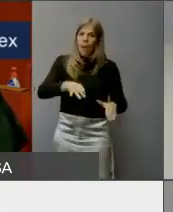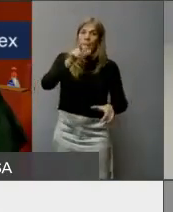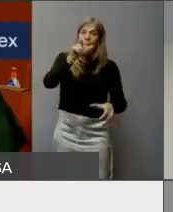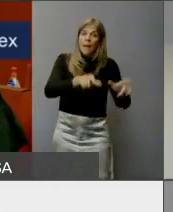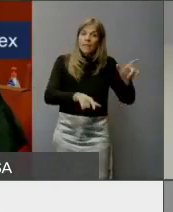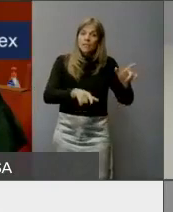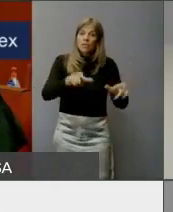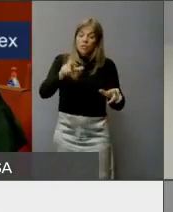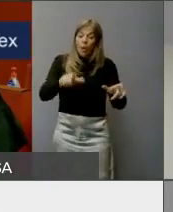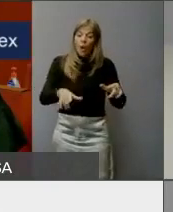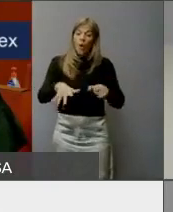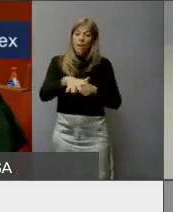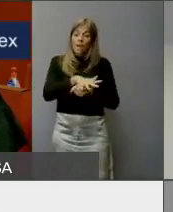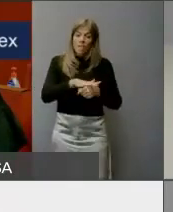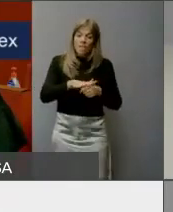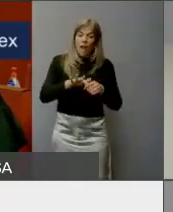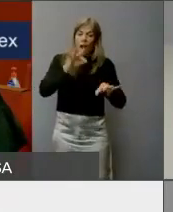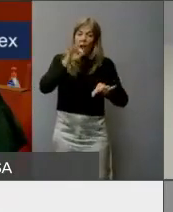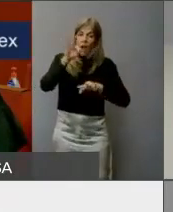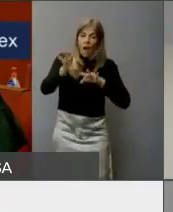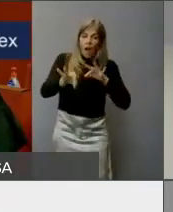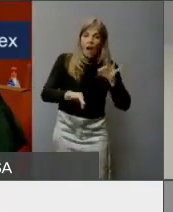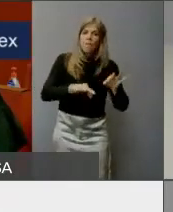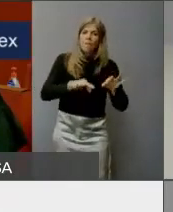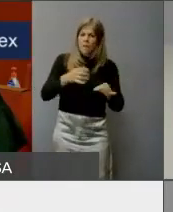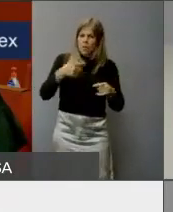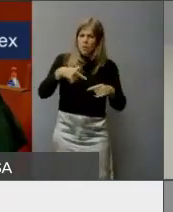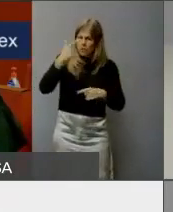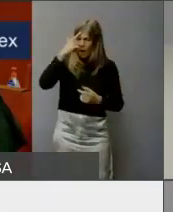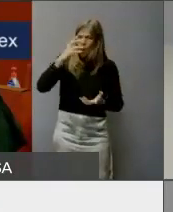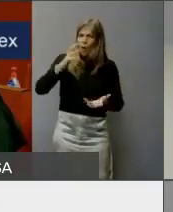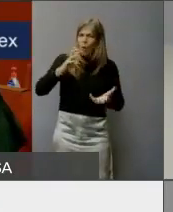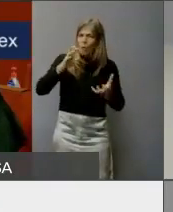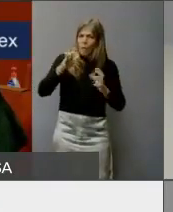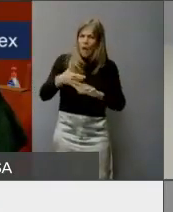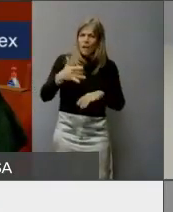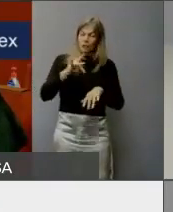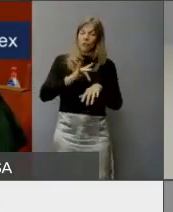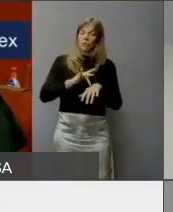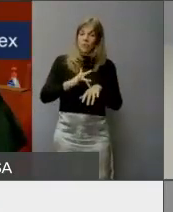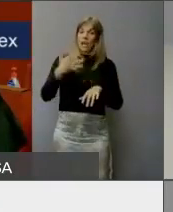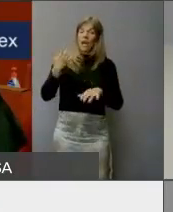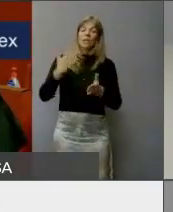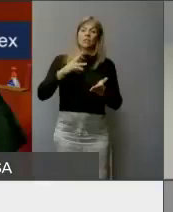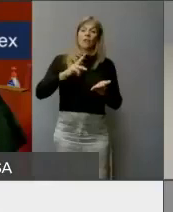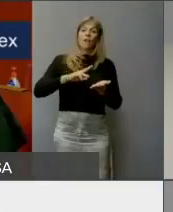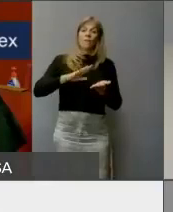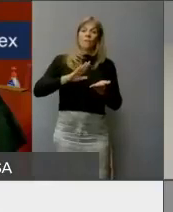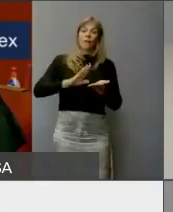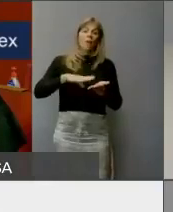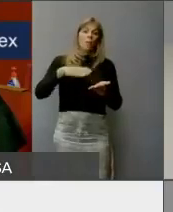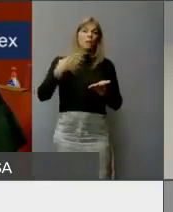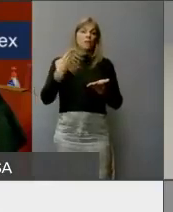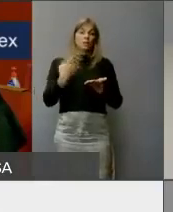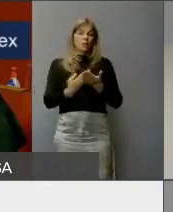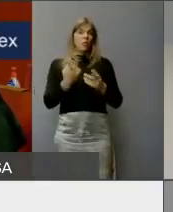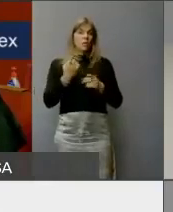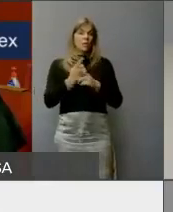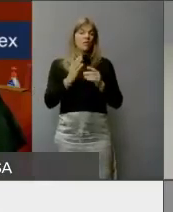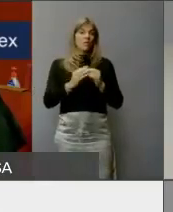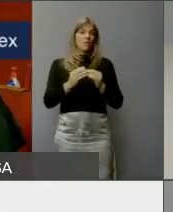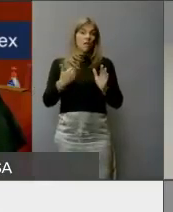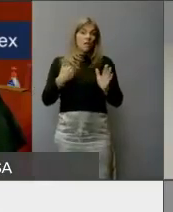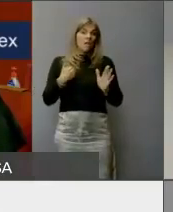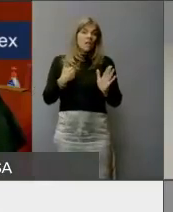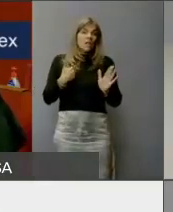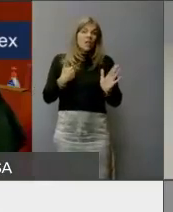persone e le famiglie la quale complessità di valutazioni e delicatezza di valutazioni debbano essere fatte io credo che non mi sentirei